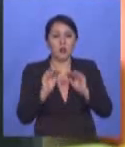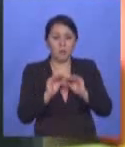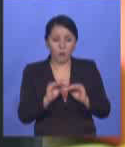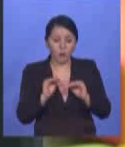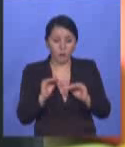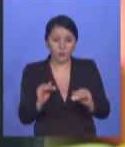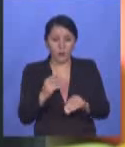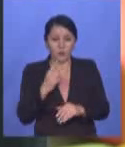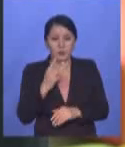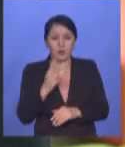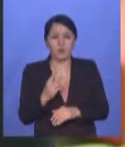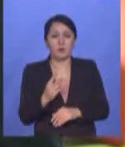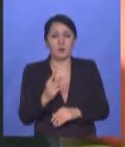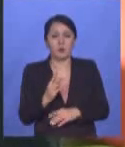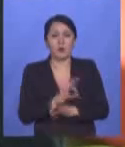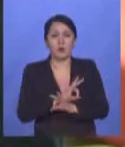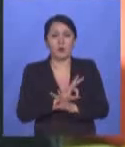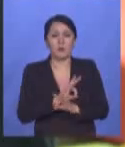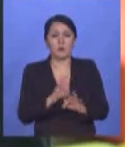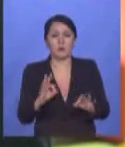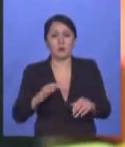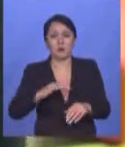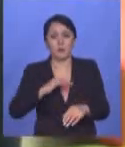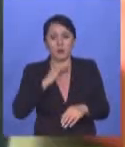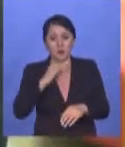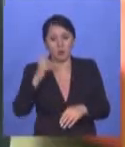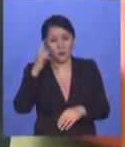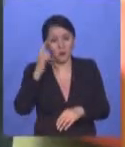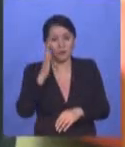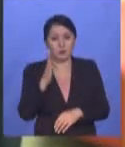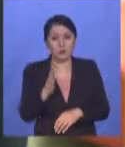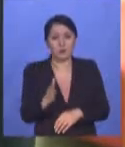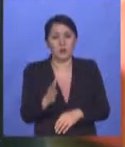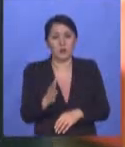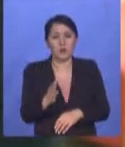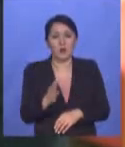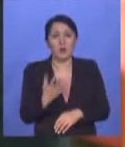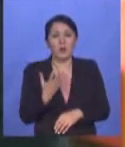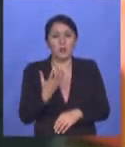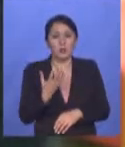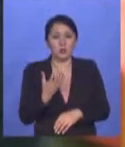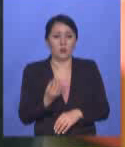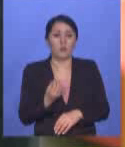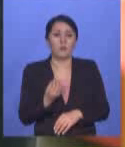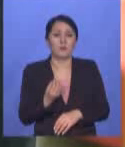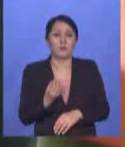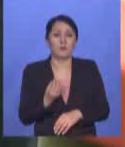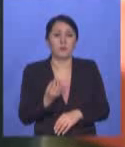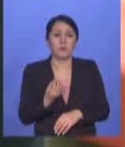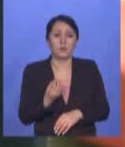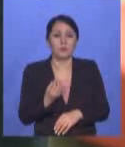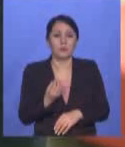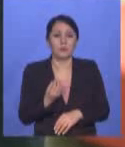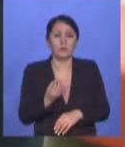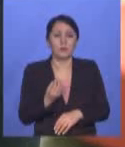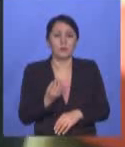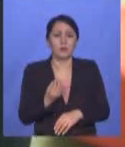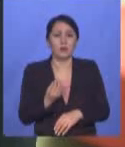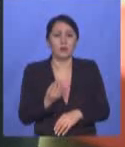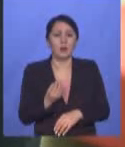көп көретін жақтарға көбірек назар аударса деп ойлаймыз. Ал енді әдістемелік тұрғыдан әрине бұл кетіп жататын,